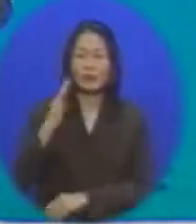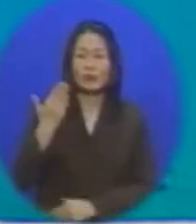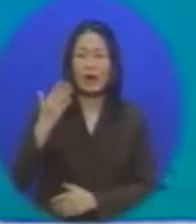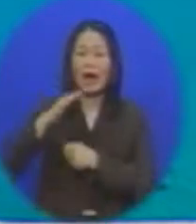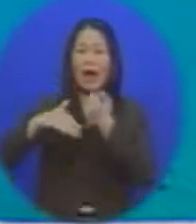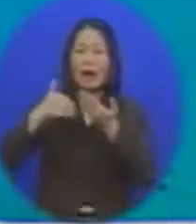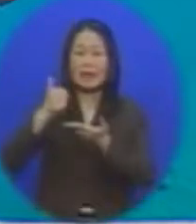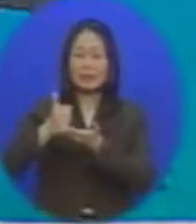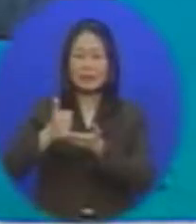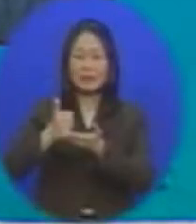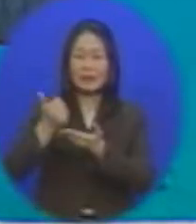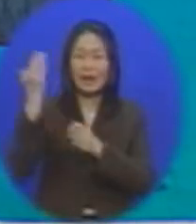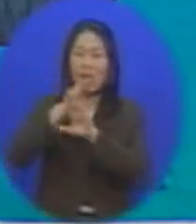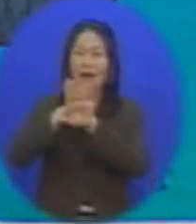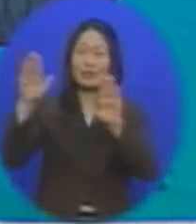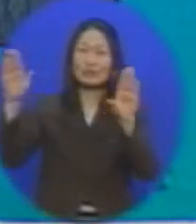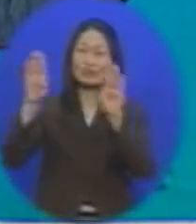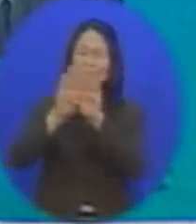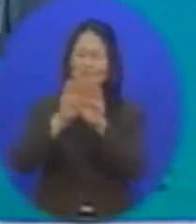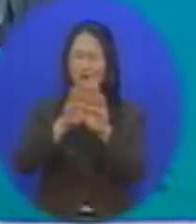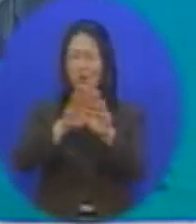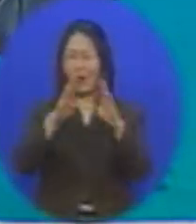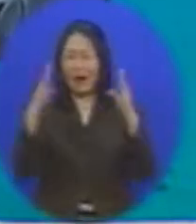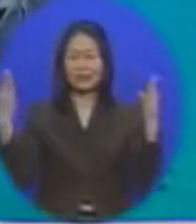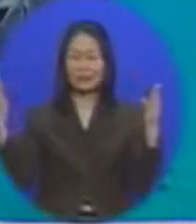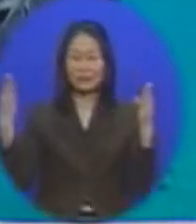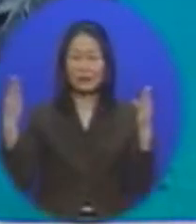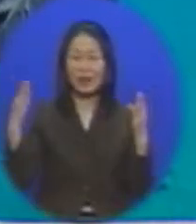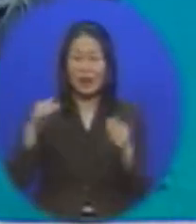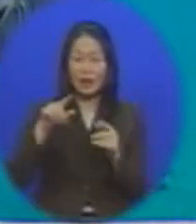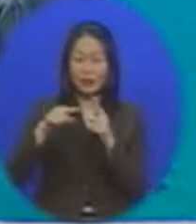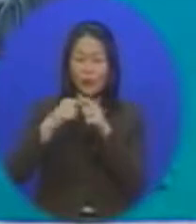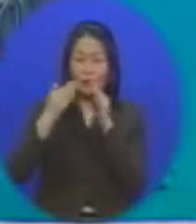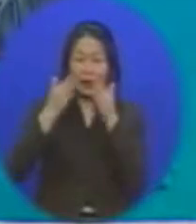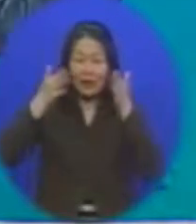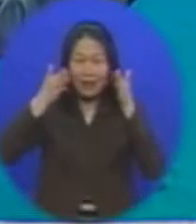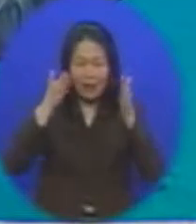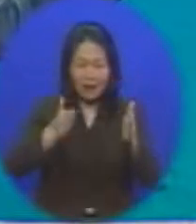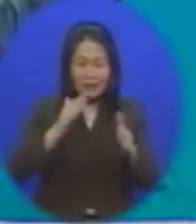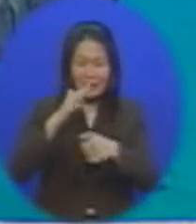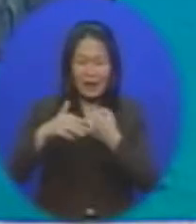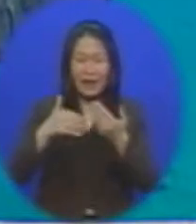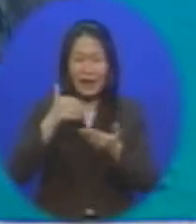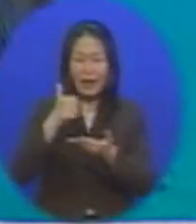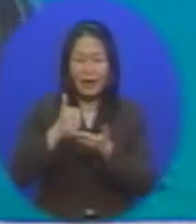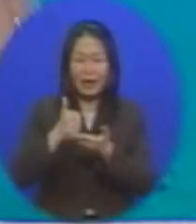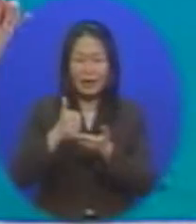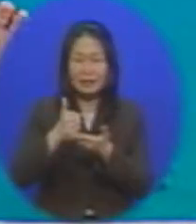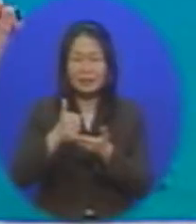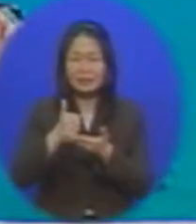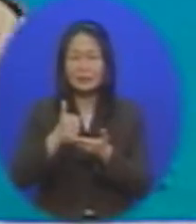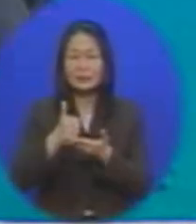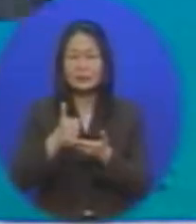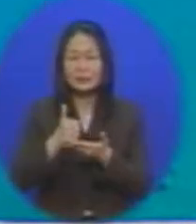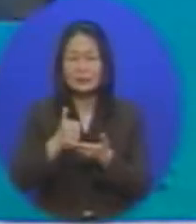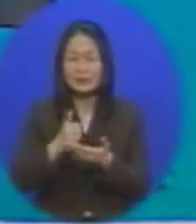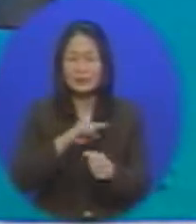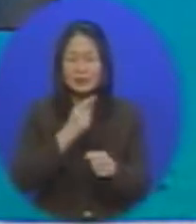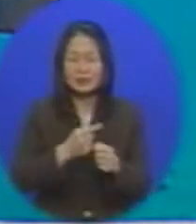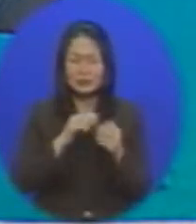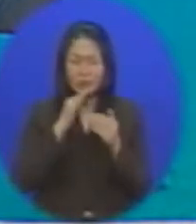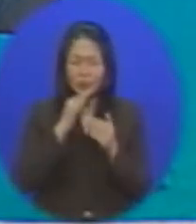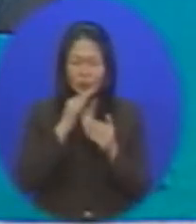하늘 문을 활짝 이었어요 교회를 향하여 주신 하나님의 길 이온 청 납니다 이 세상에서 천국을